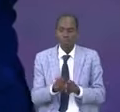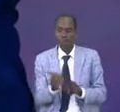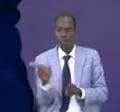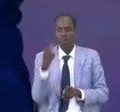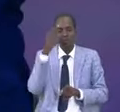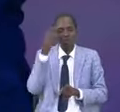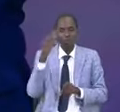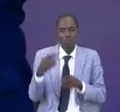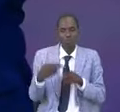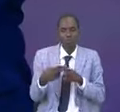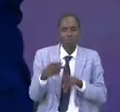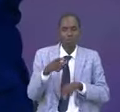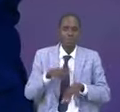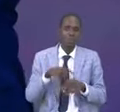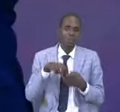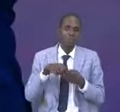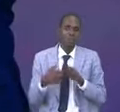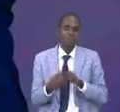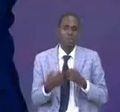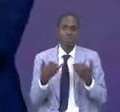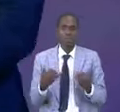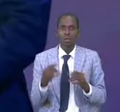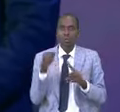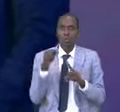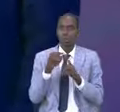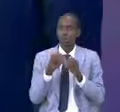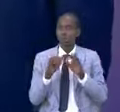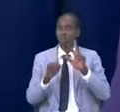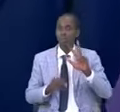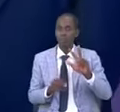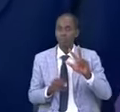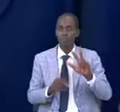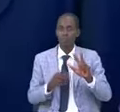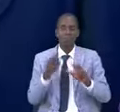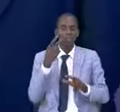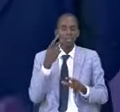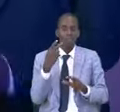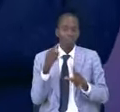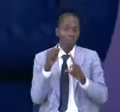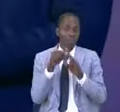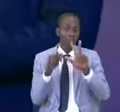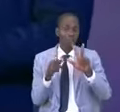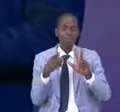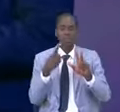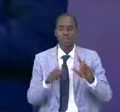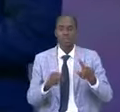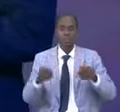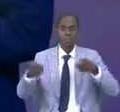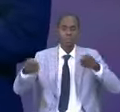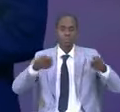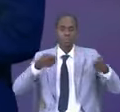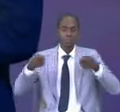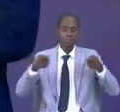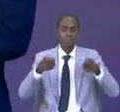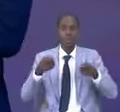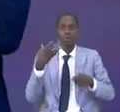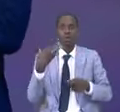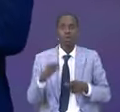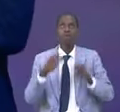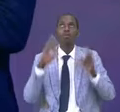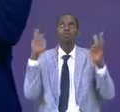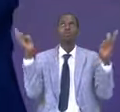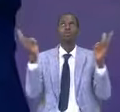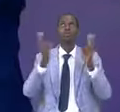troisième point nous verrons la domination des pèlerins triomphant la